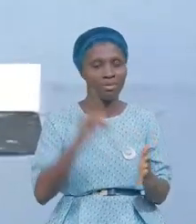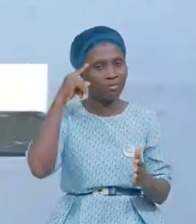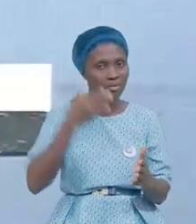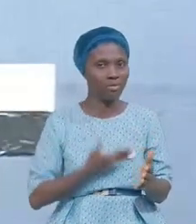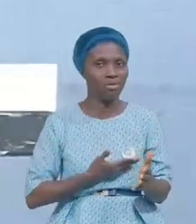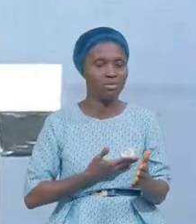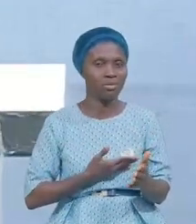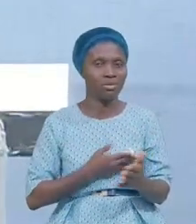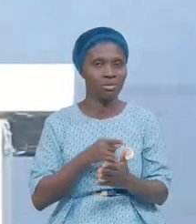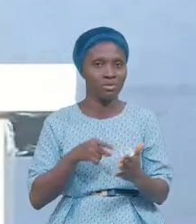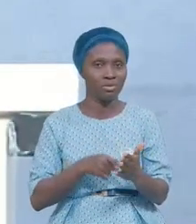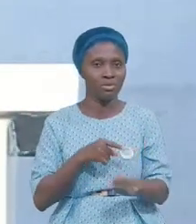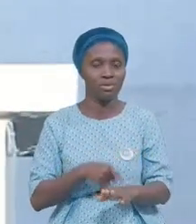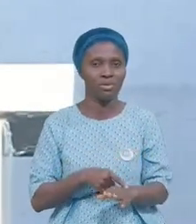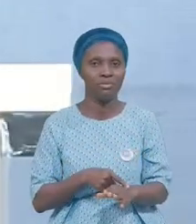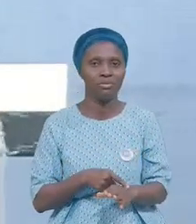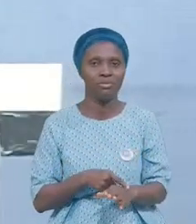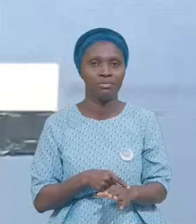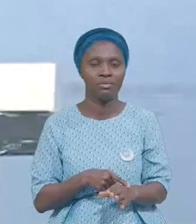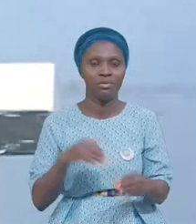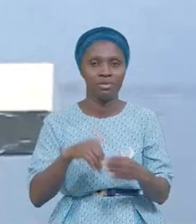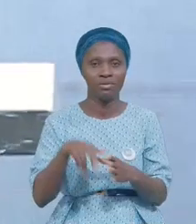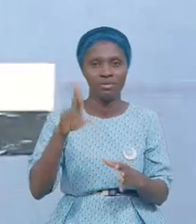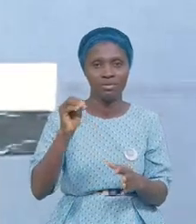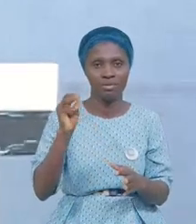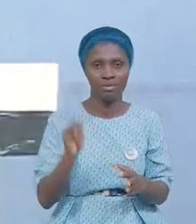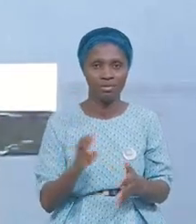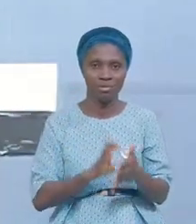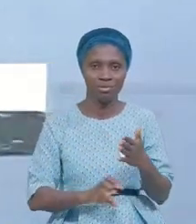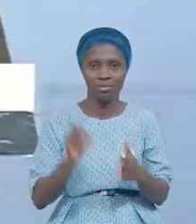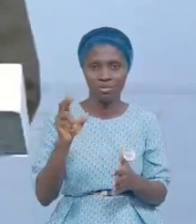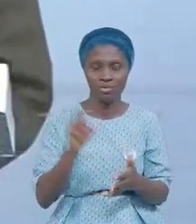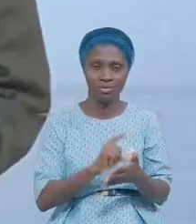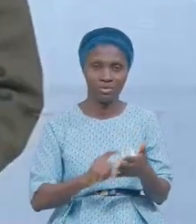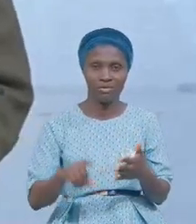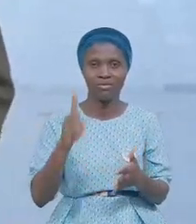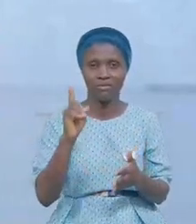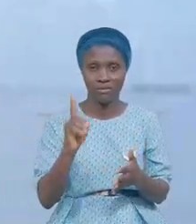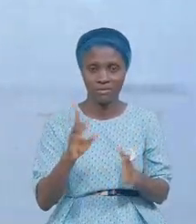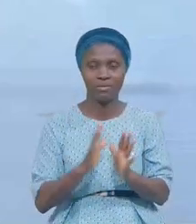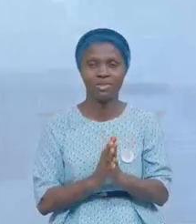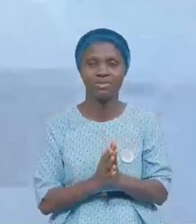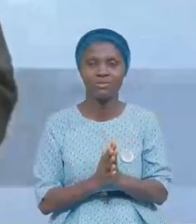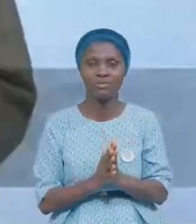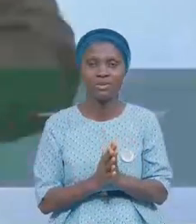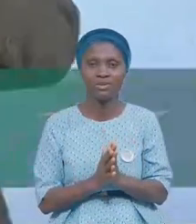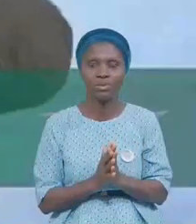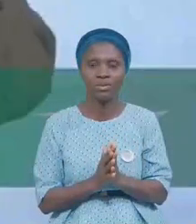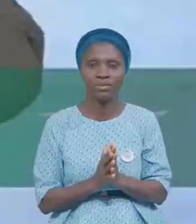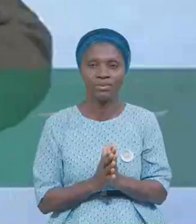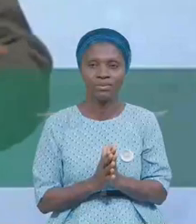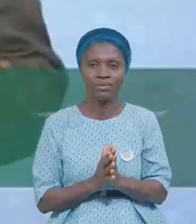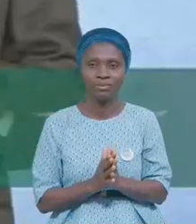le message de Romains au chapitre 12, à partir du verset 1er, Romains 12, lisons à partir du verset